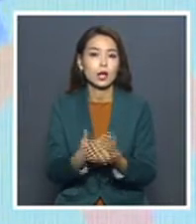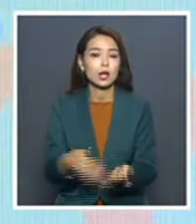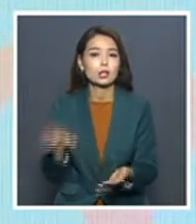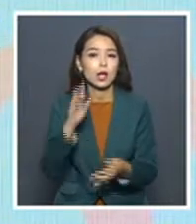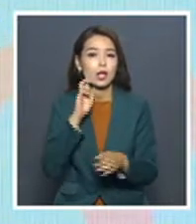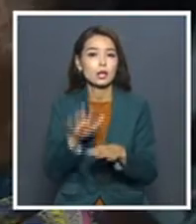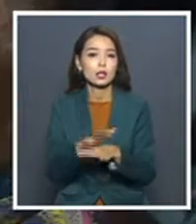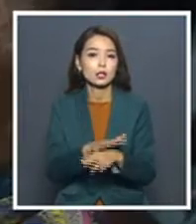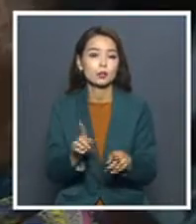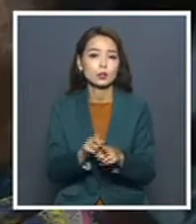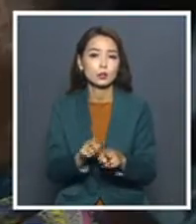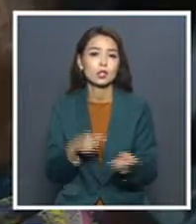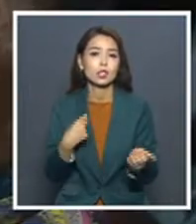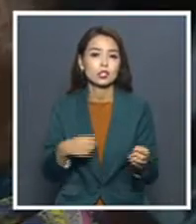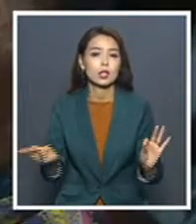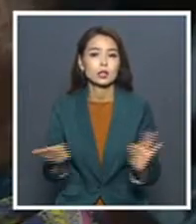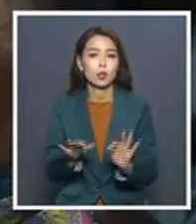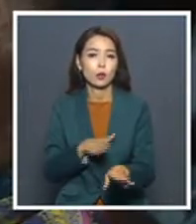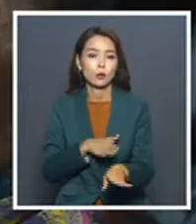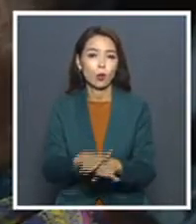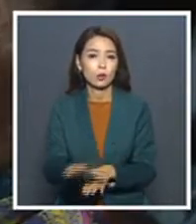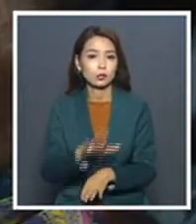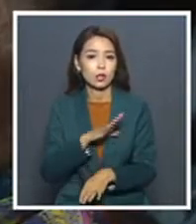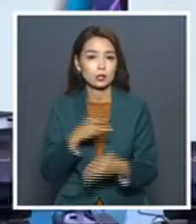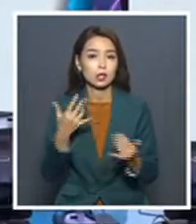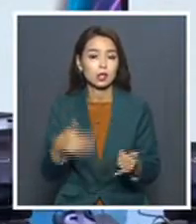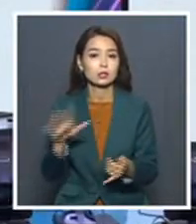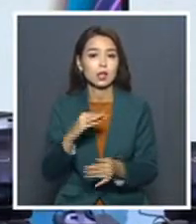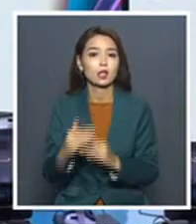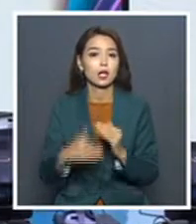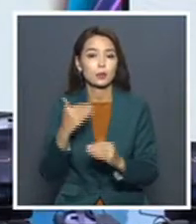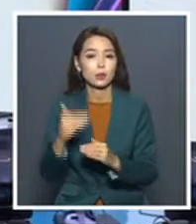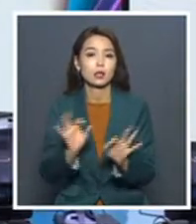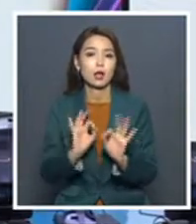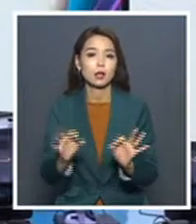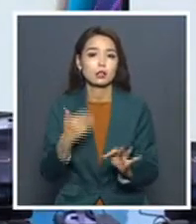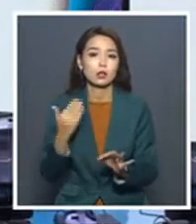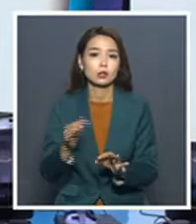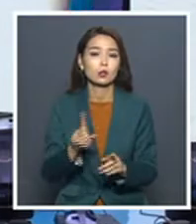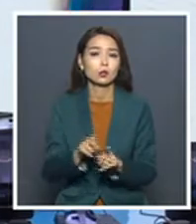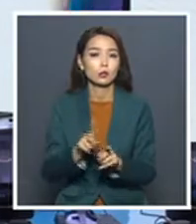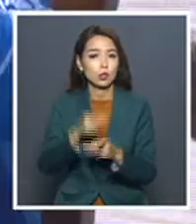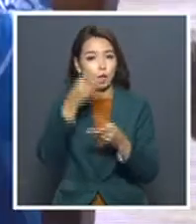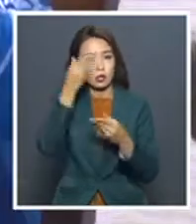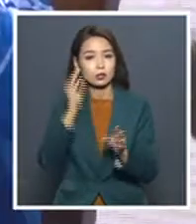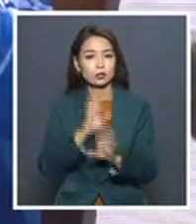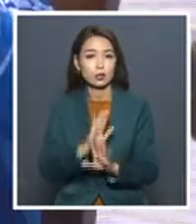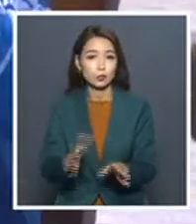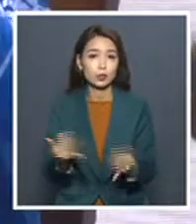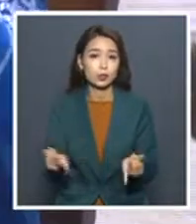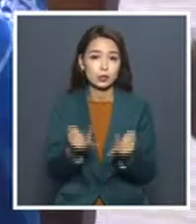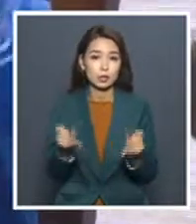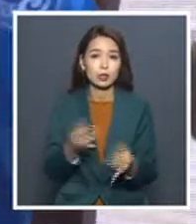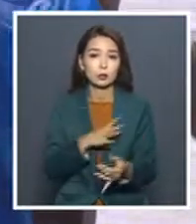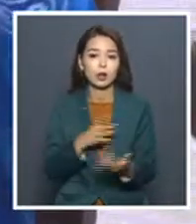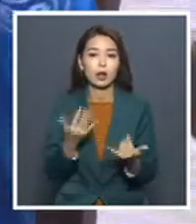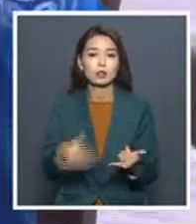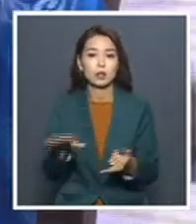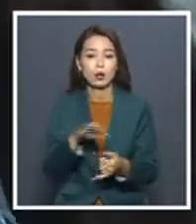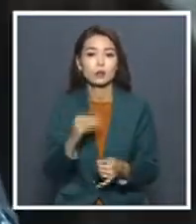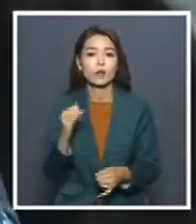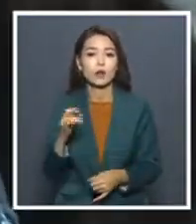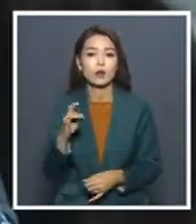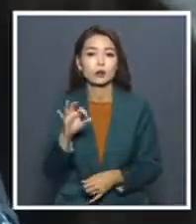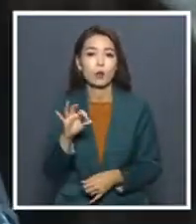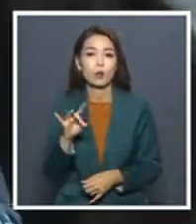елдікке шақыратын жыр термелер орындалды. Кейінгі композиторлардың шығармалары да ұмыт қалмады. Байқау соңында оралдық Фархат